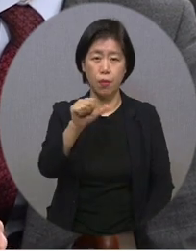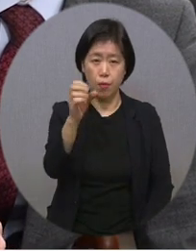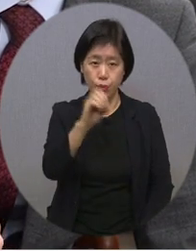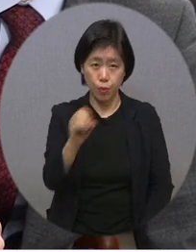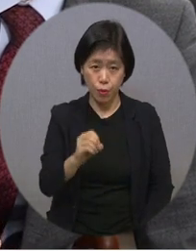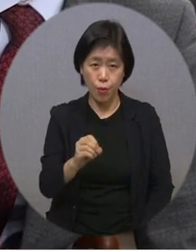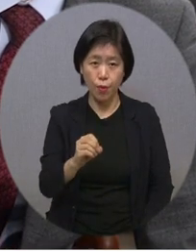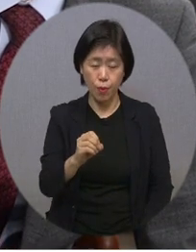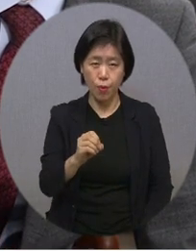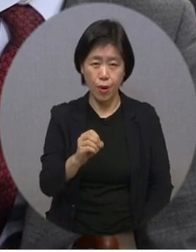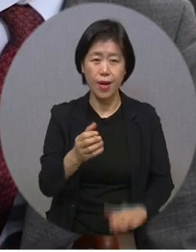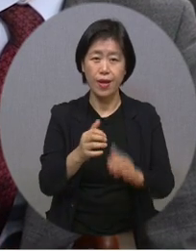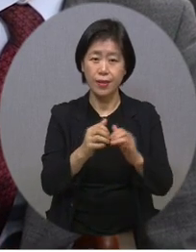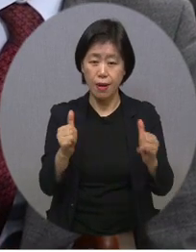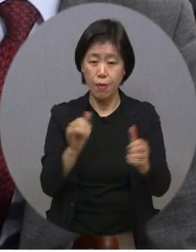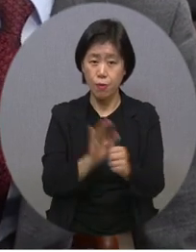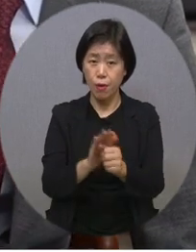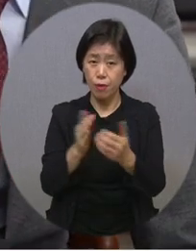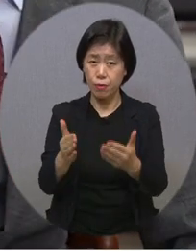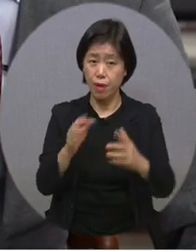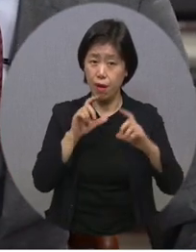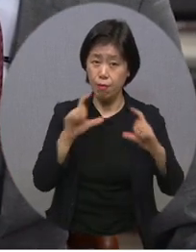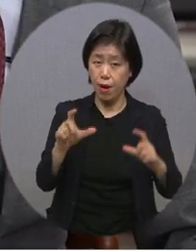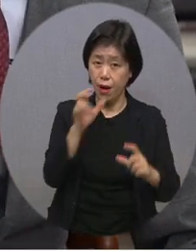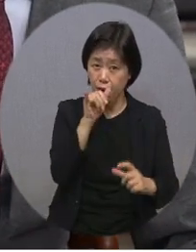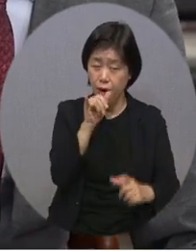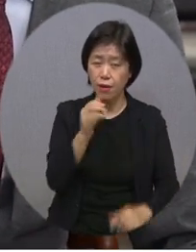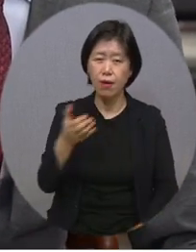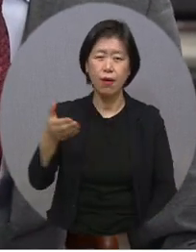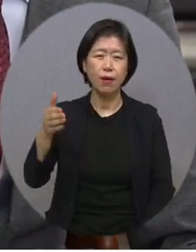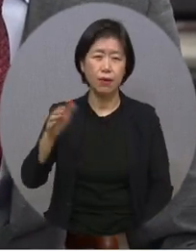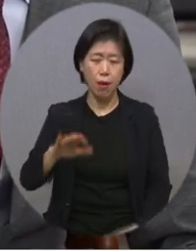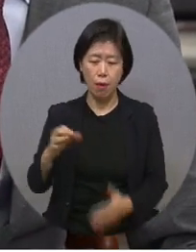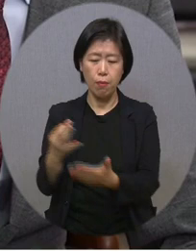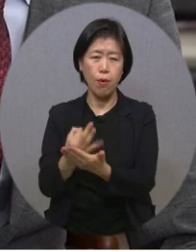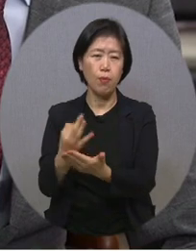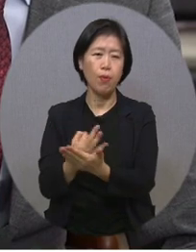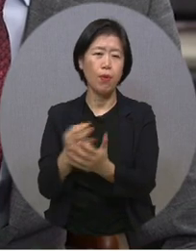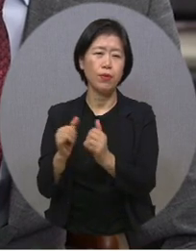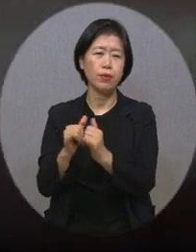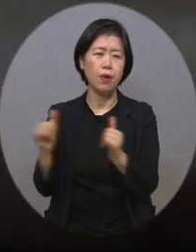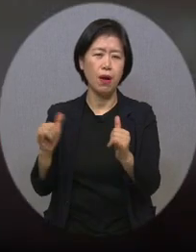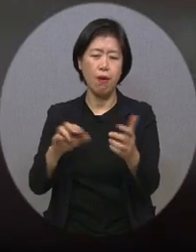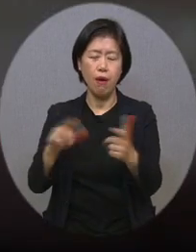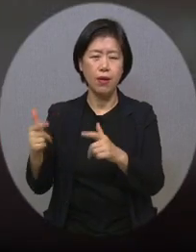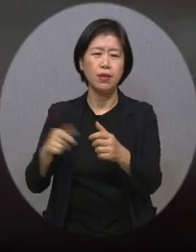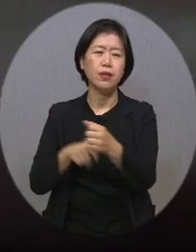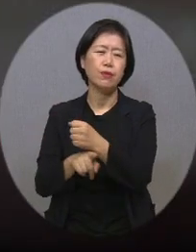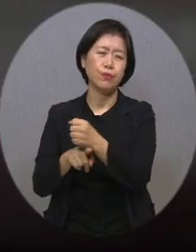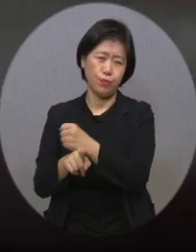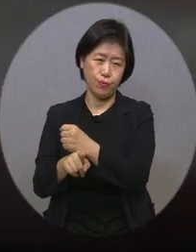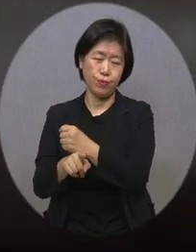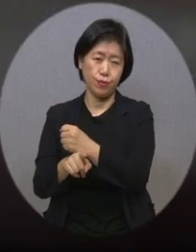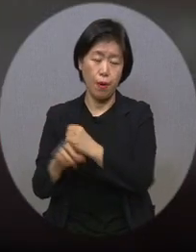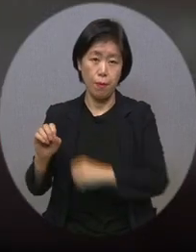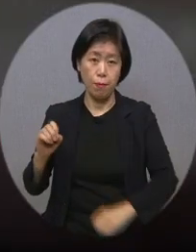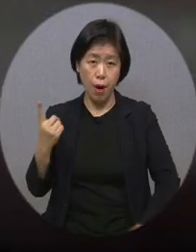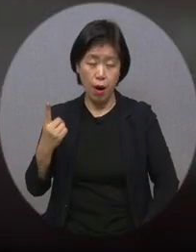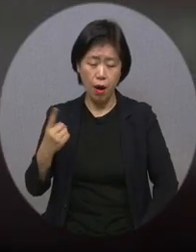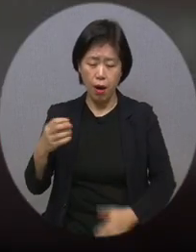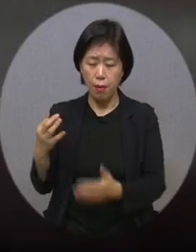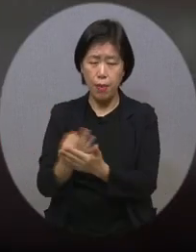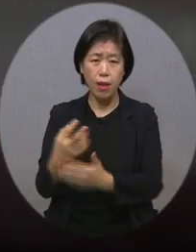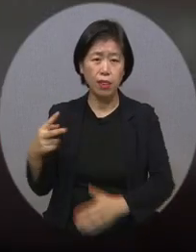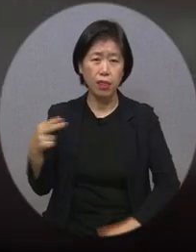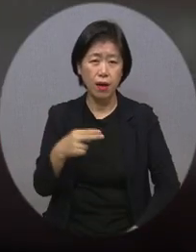한다는데 사실은 어떻게 보면은 주소득자의 여러 가지 원인에 의해서 소득원이 끊겼을 때 특히 우리 군산